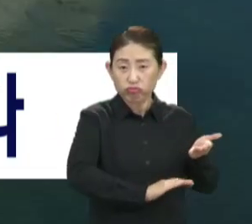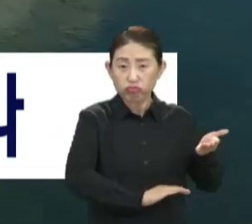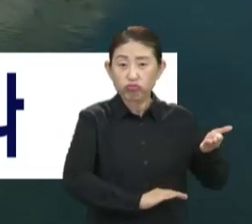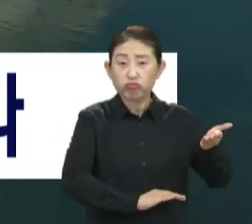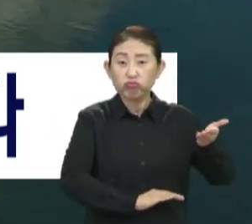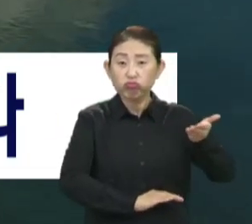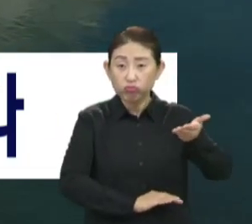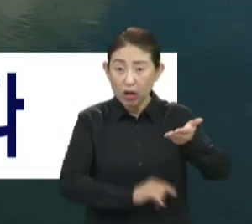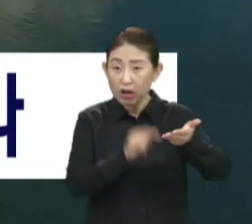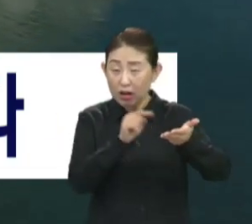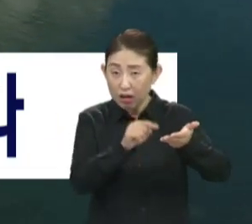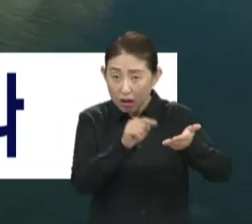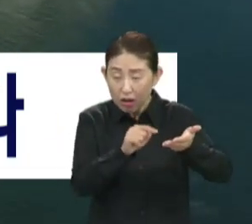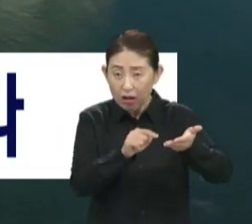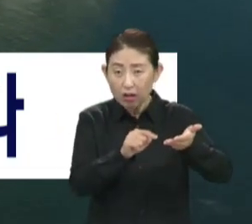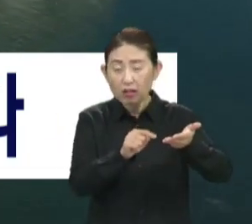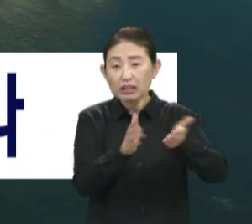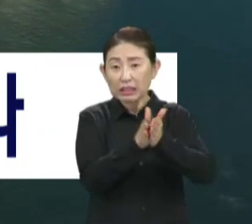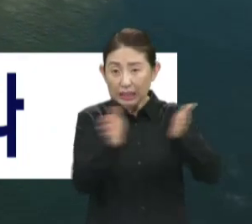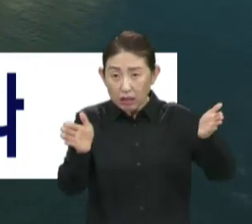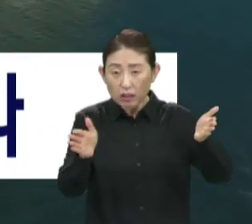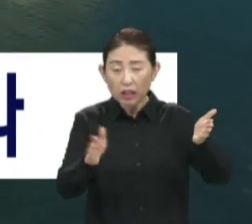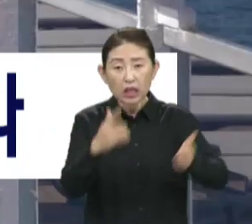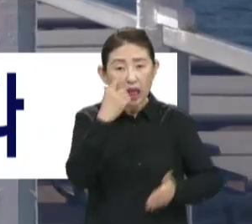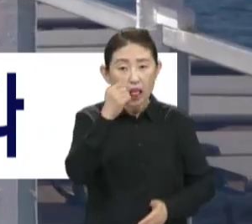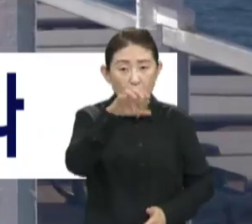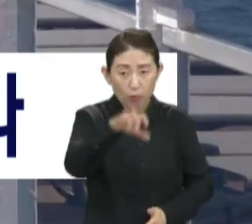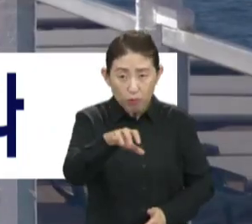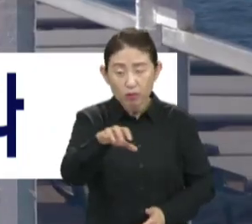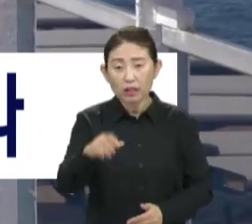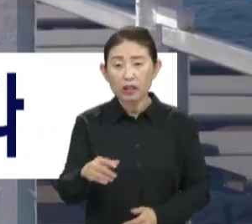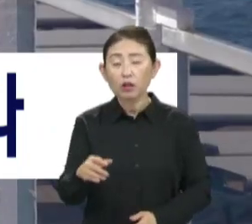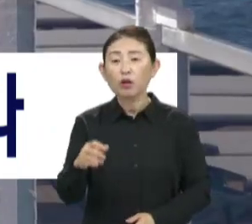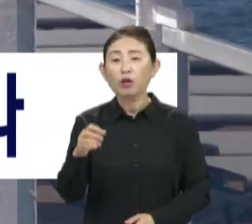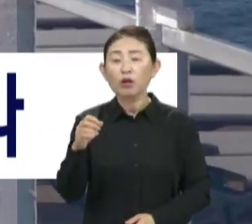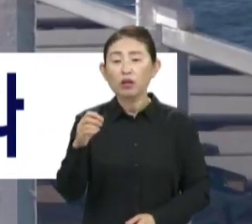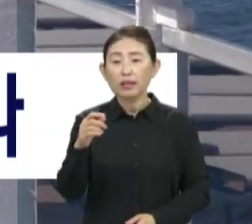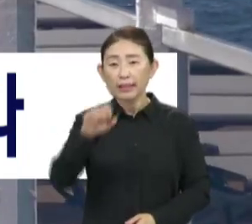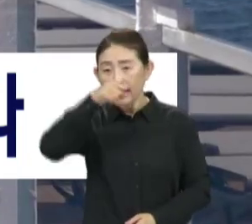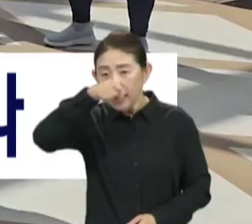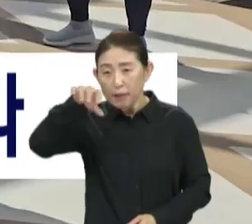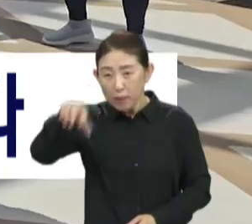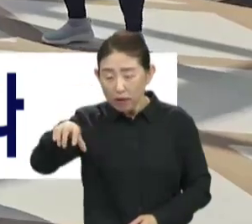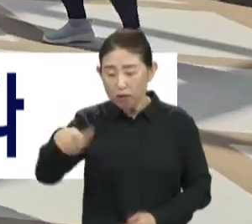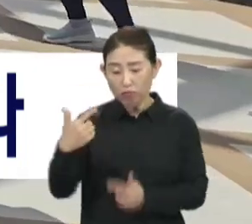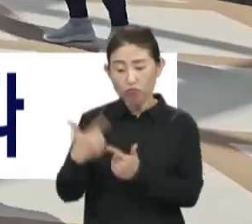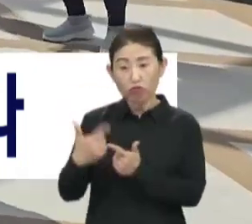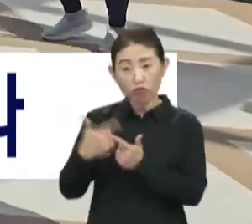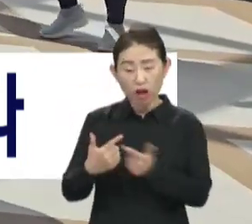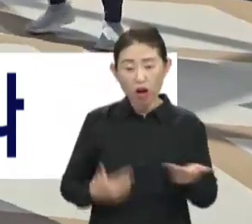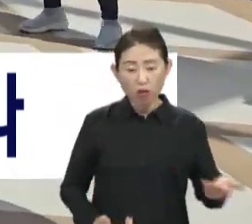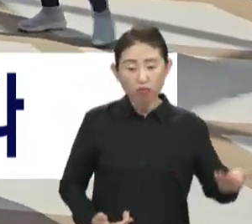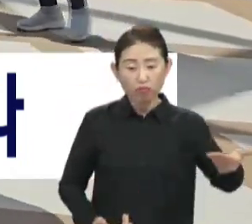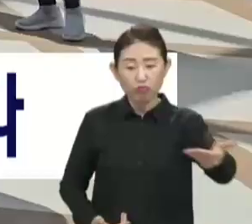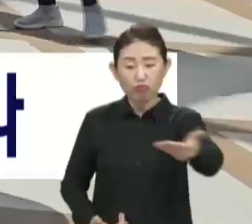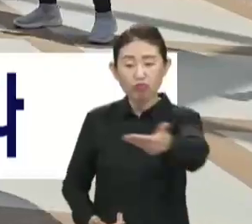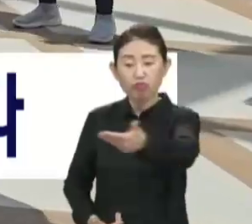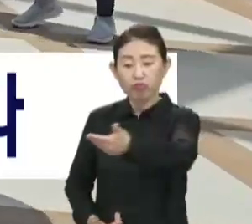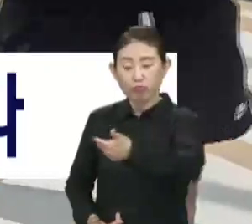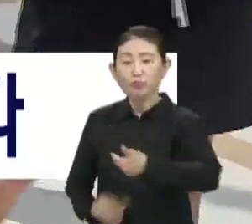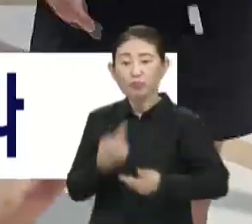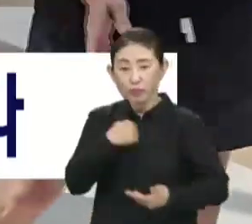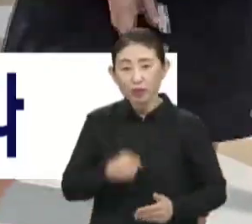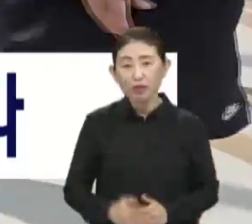크루즈선 코스타 세리나호가 출발해 일본 오키나와, 미야코지마, 대만 지룽을 들린 뒤 부산으로